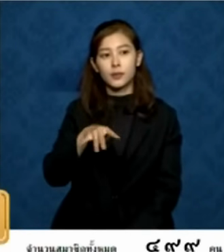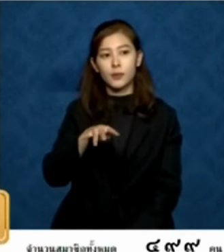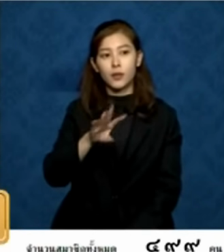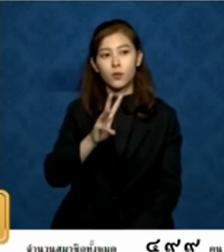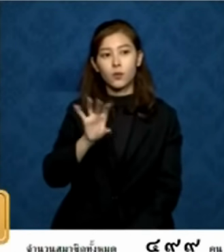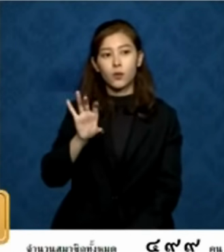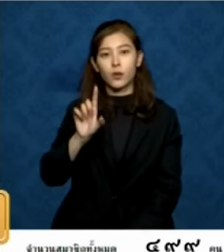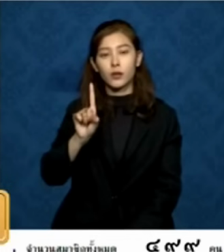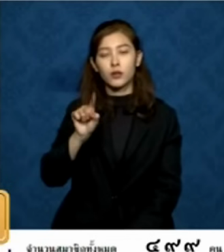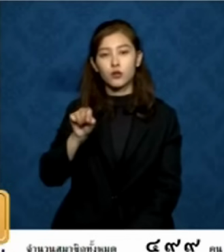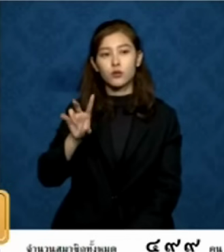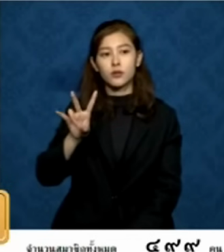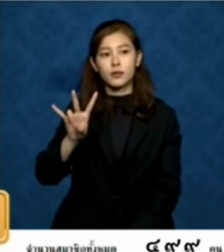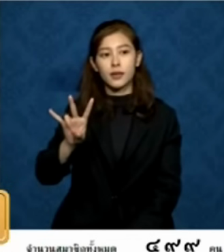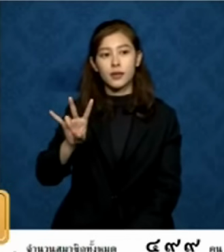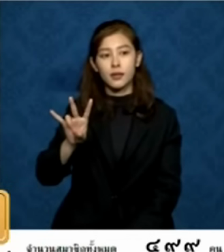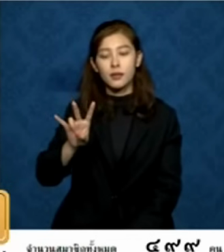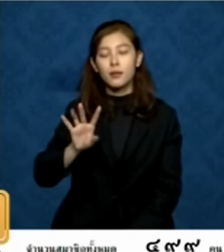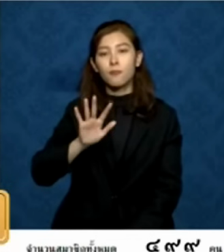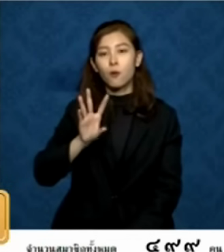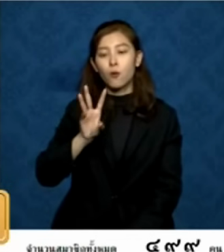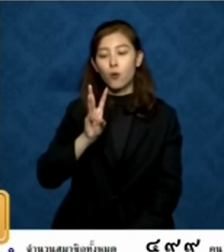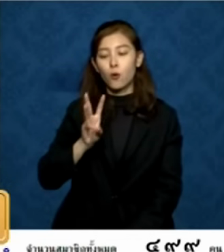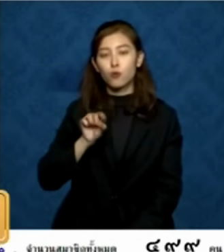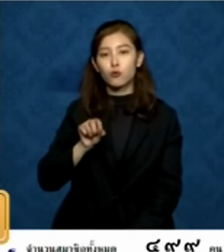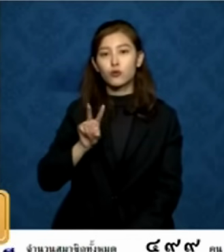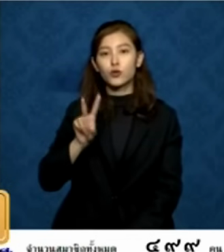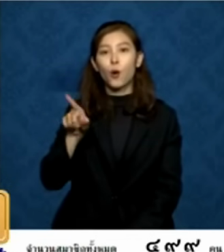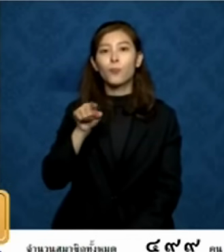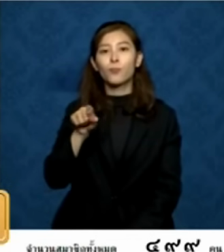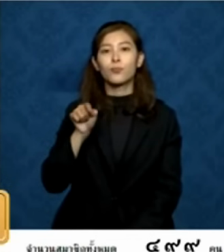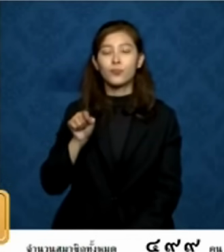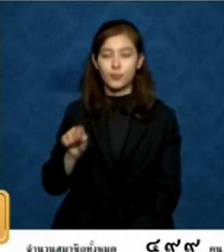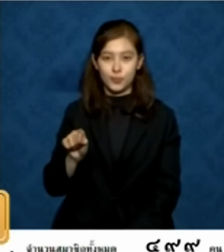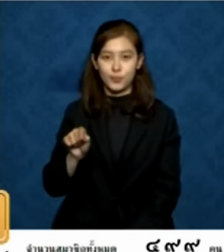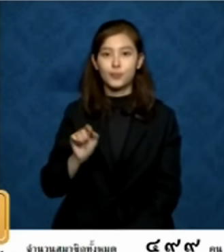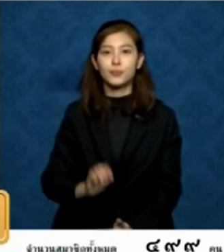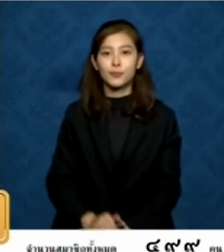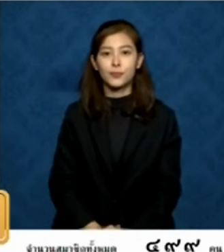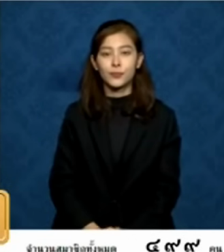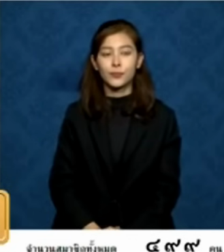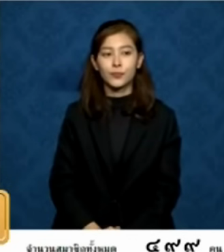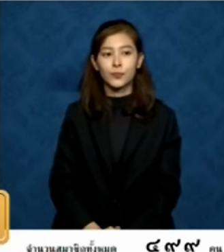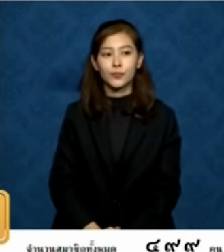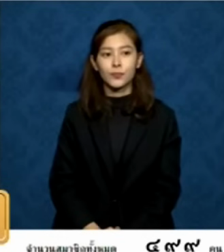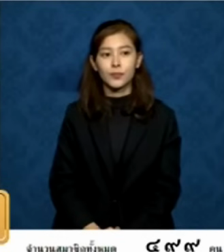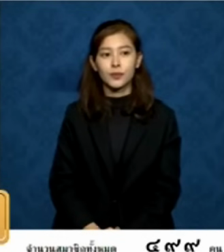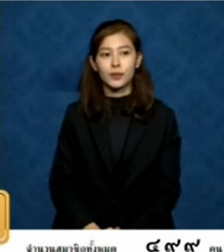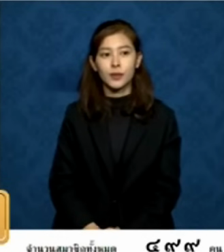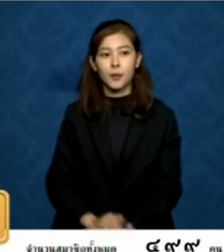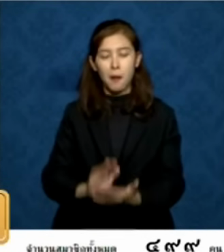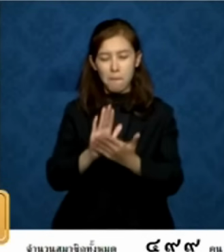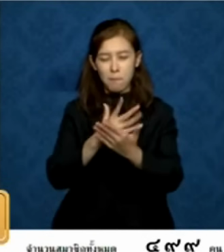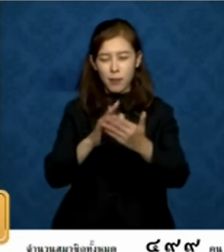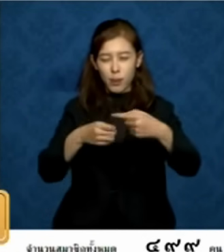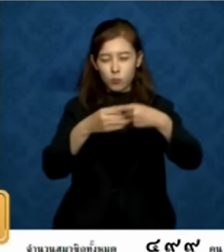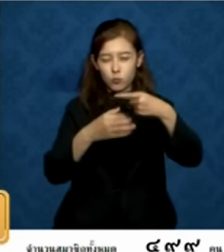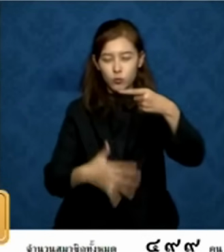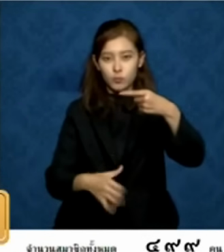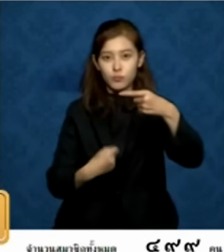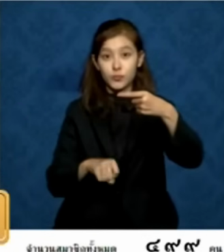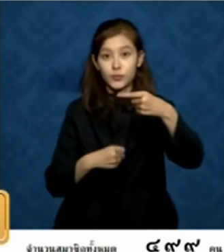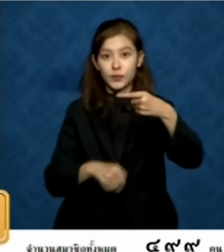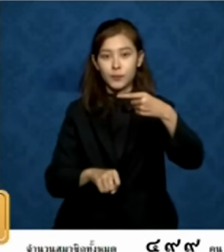214,601.7 ล้านบาทคิดเป็นร้อยละ 6.2 ของวงเงินงบประมาณจำนวน10เรื่องได้แก่เรื่องที่